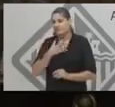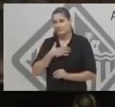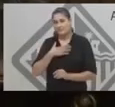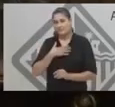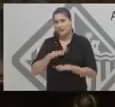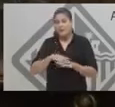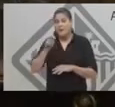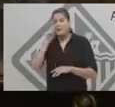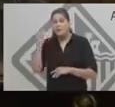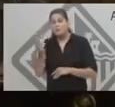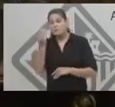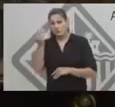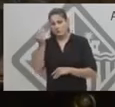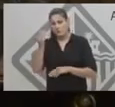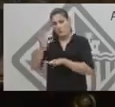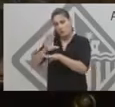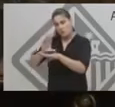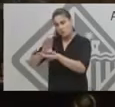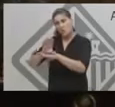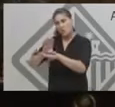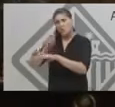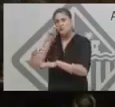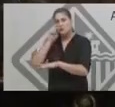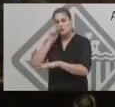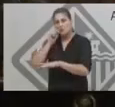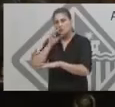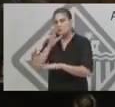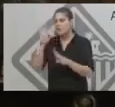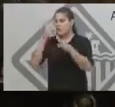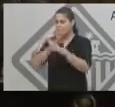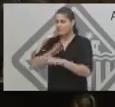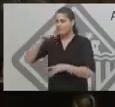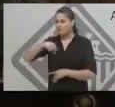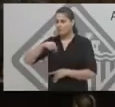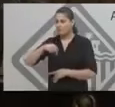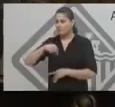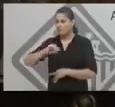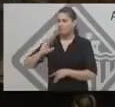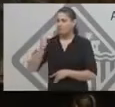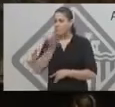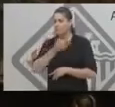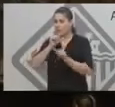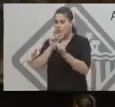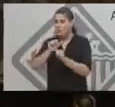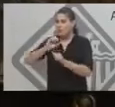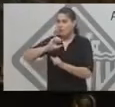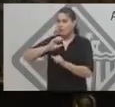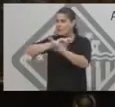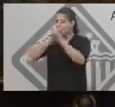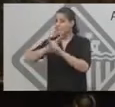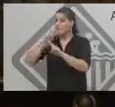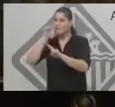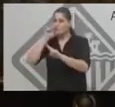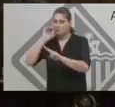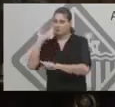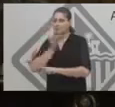regidora de Turisme com al conseller de Turisme, perquè en aquesta legislatura, on ens afecten les dinàmiques internacionals del turisme, no